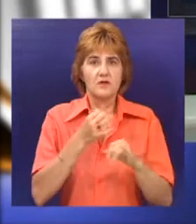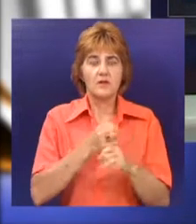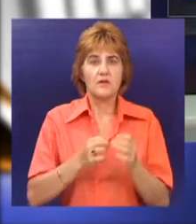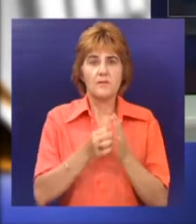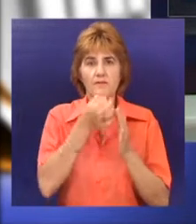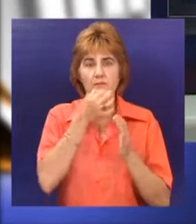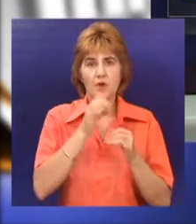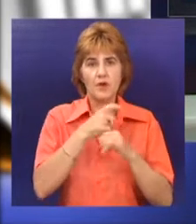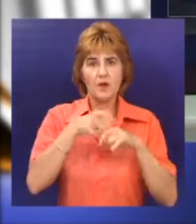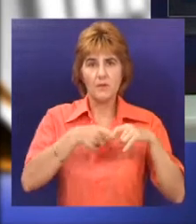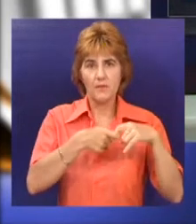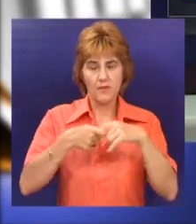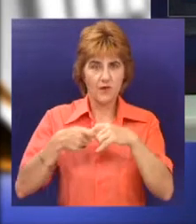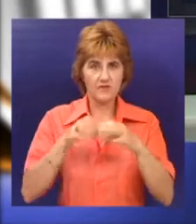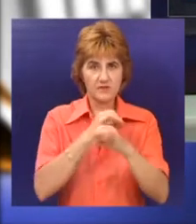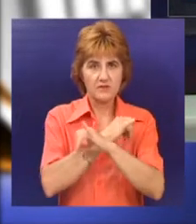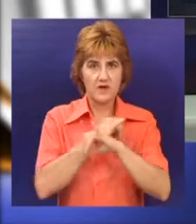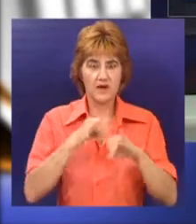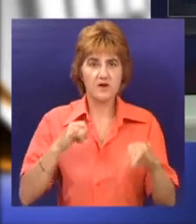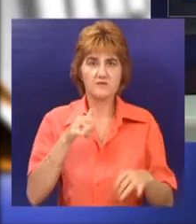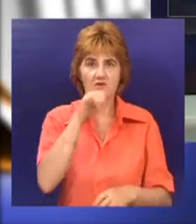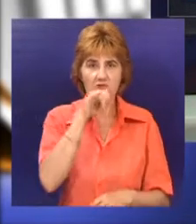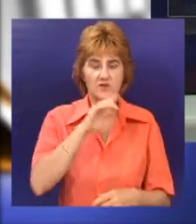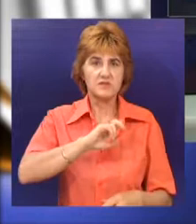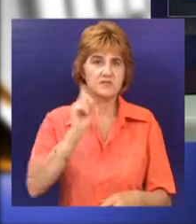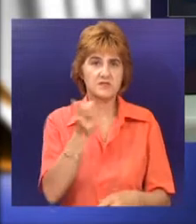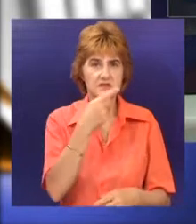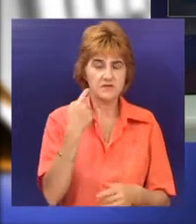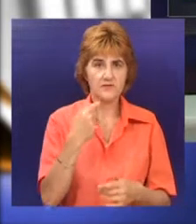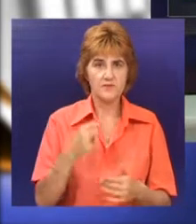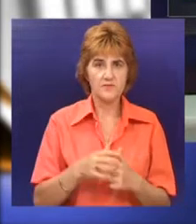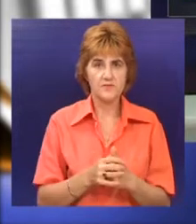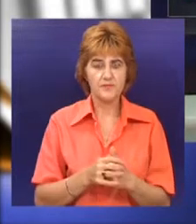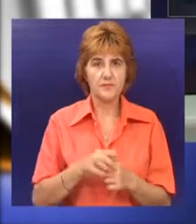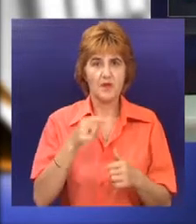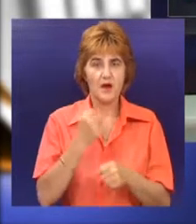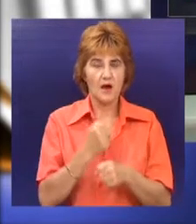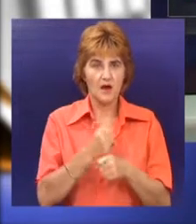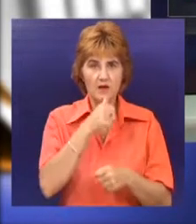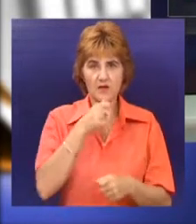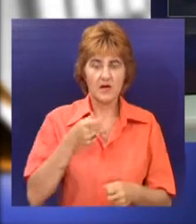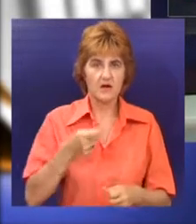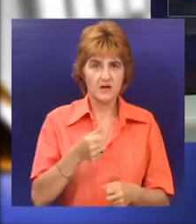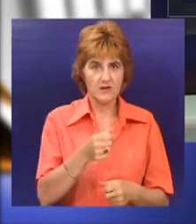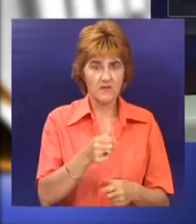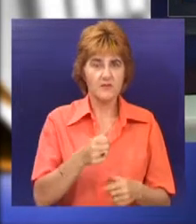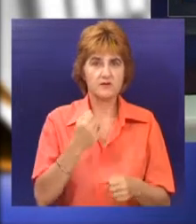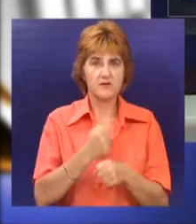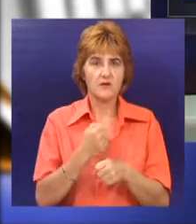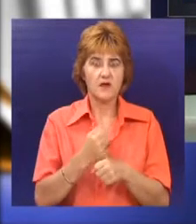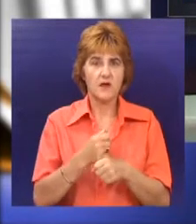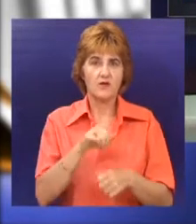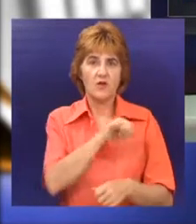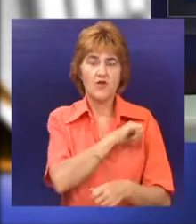za dalja povezivanja u cilju organizovanog vodosnabdevanja u skoro svim prigradskim naseljima. Radove je finansirao Fond za